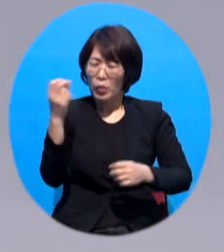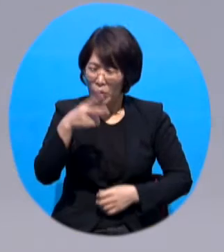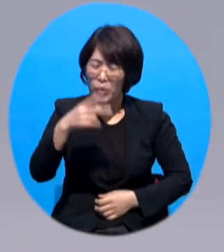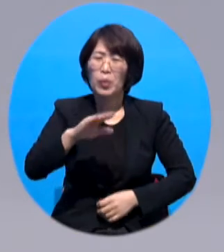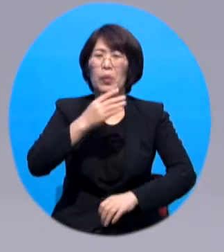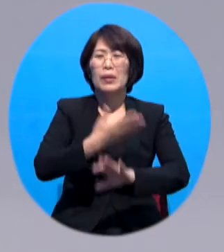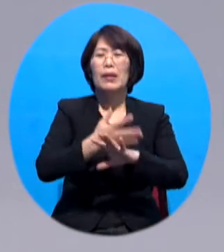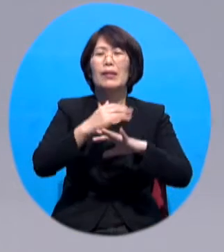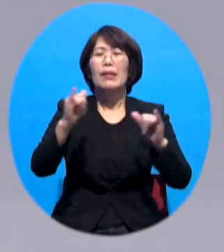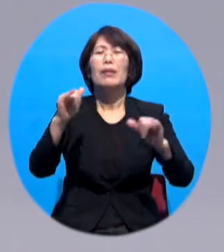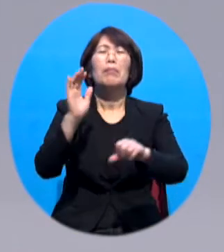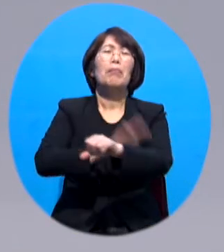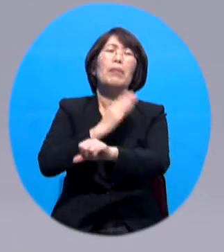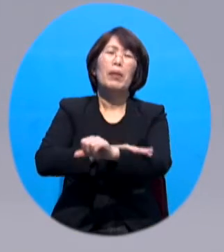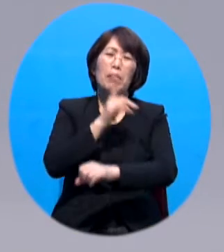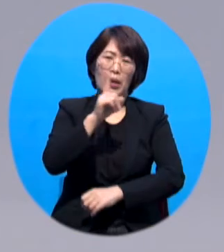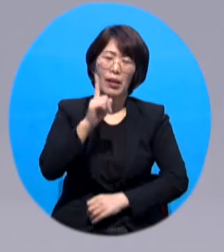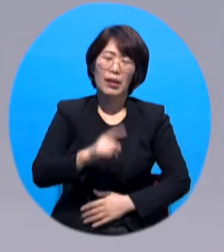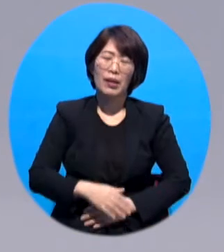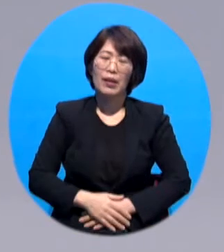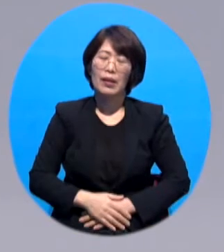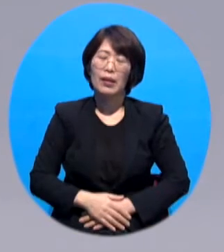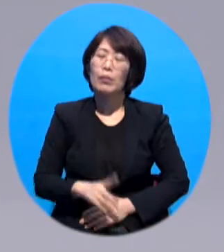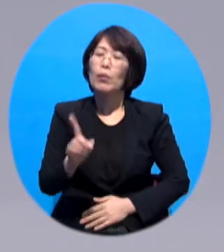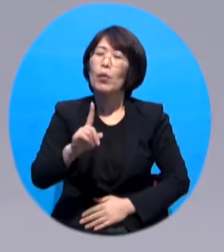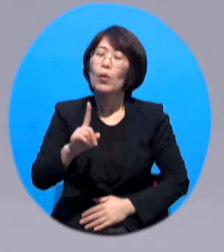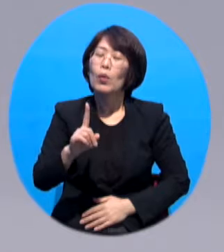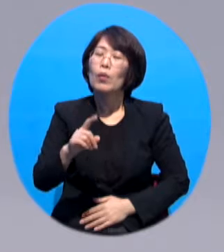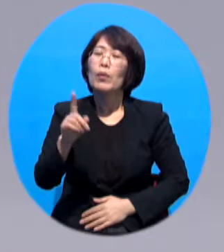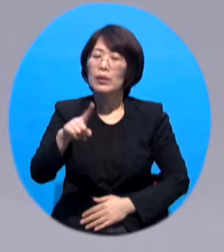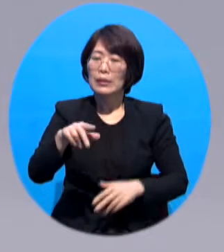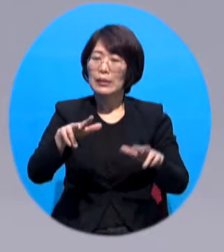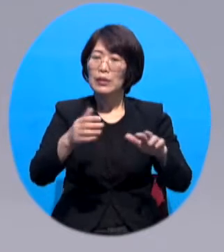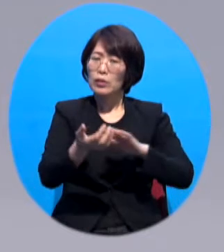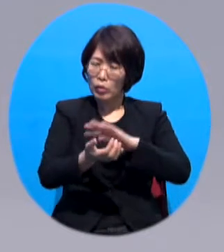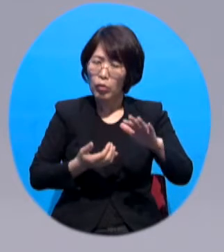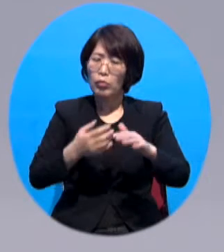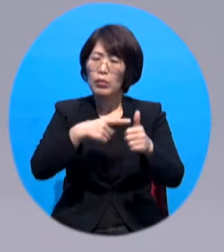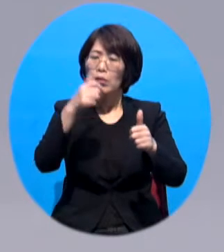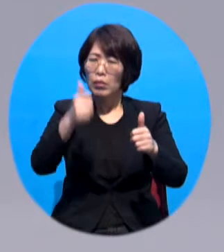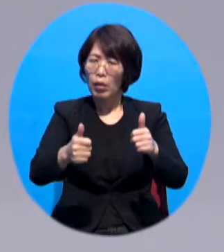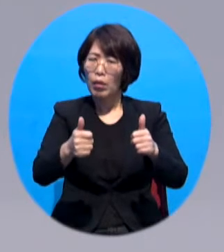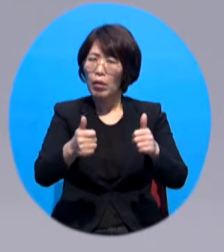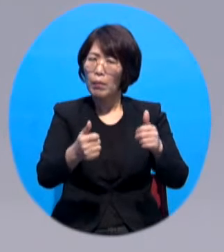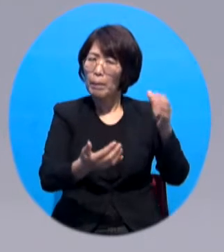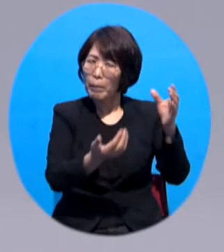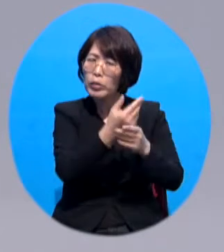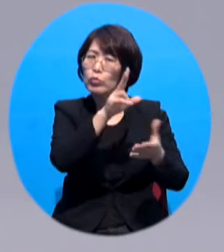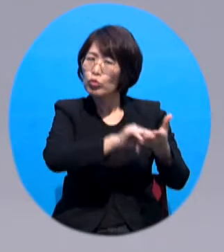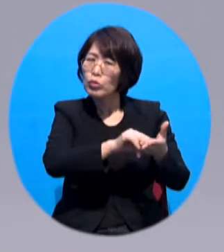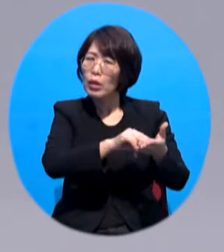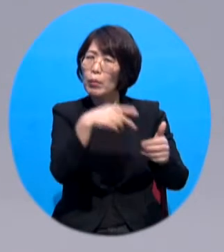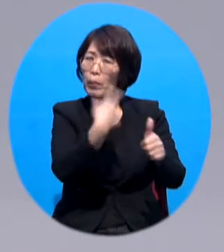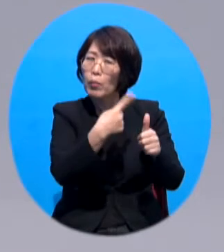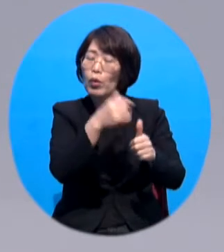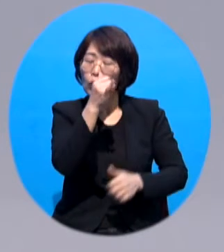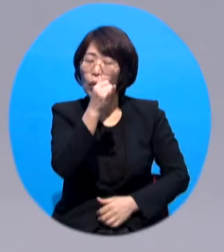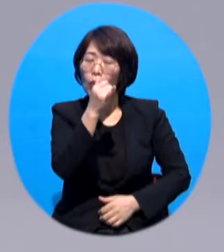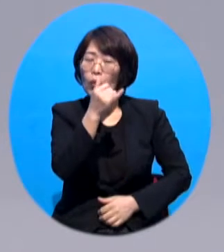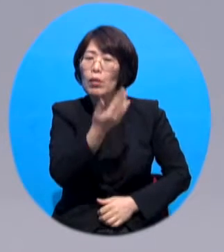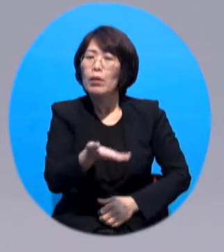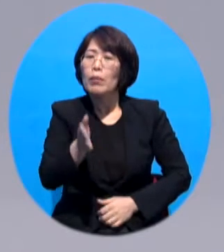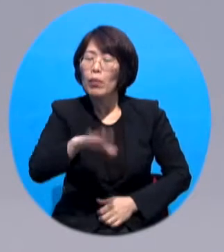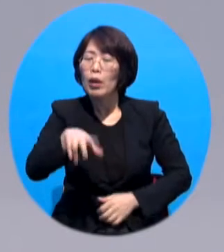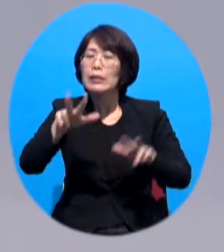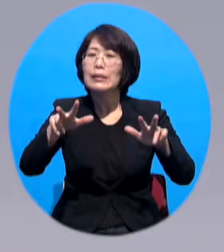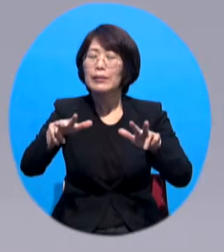계시는데요 그러면 전직 교육감 7월에 일을 가지고 그렇게 이야기 하시면 지금